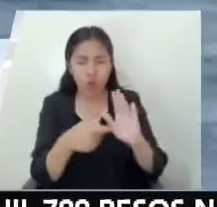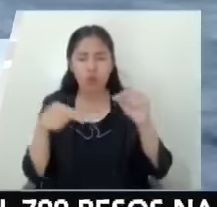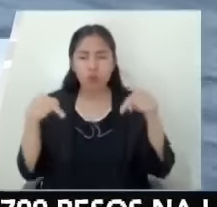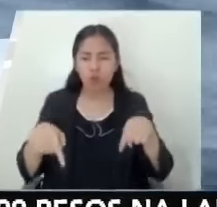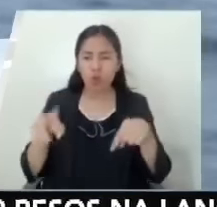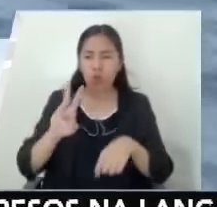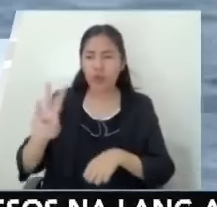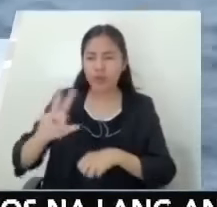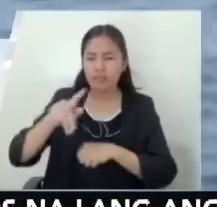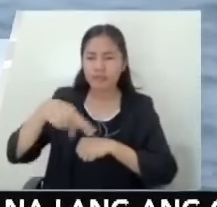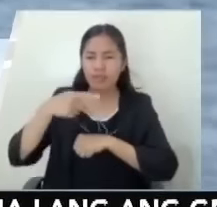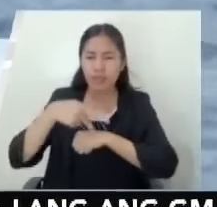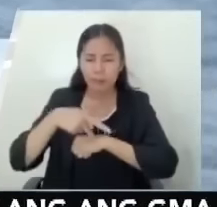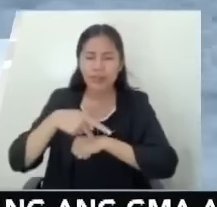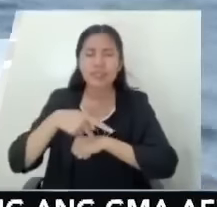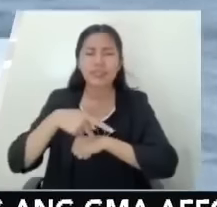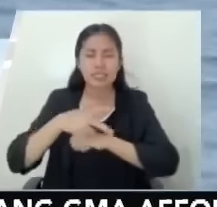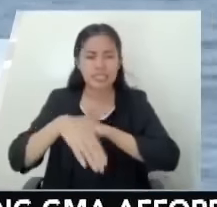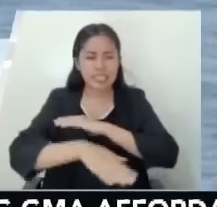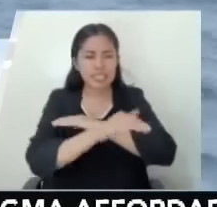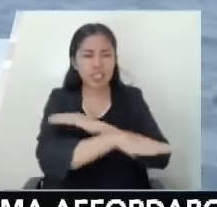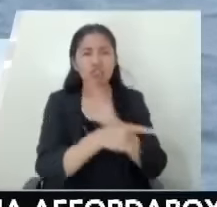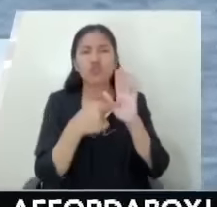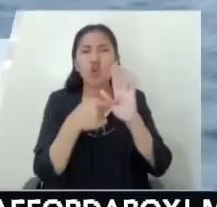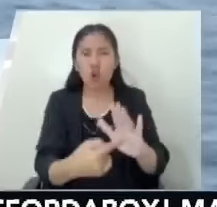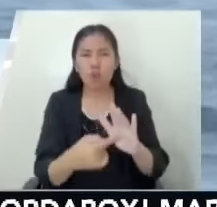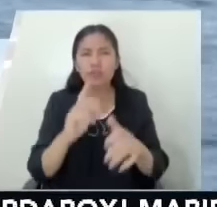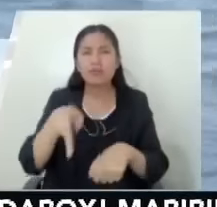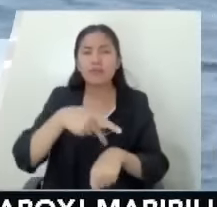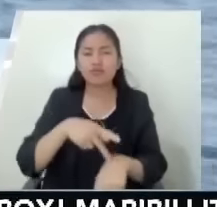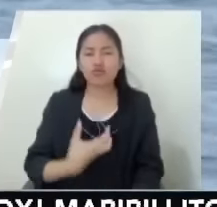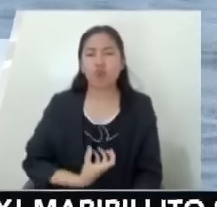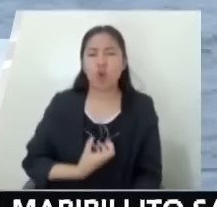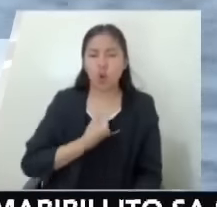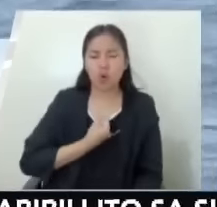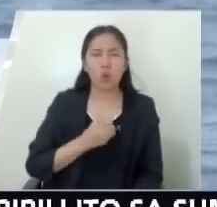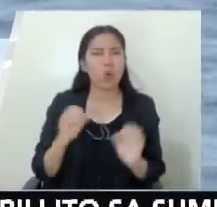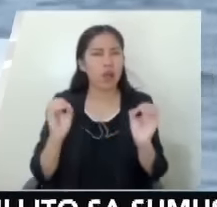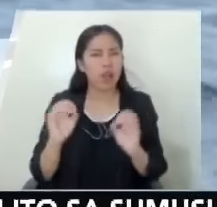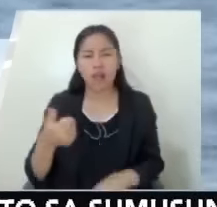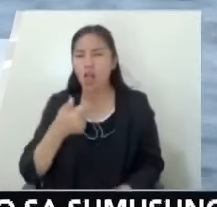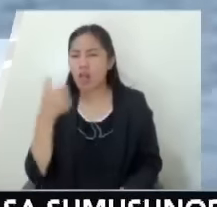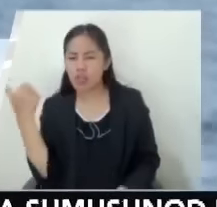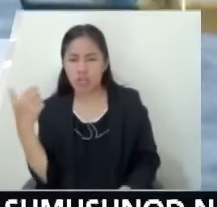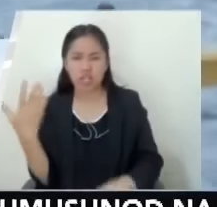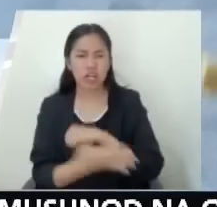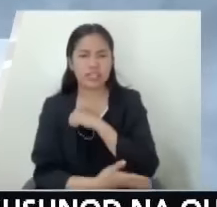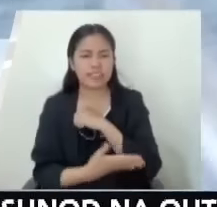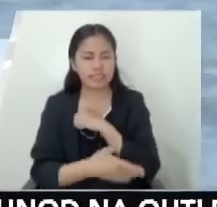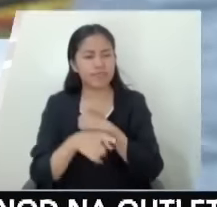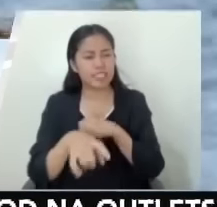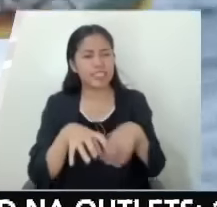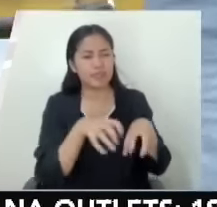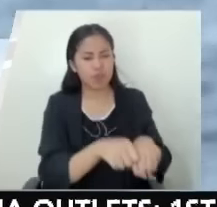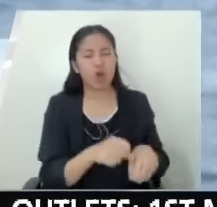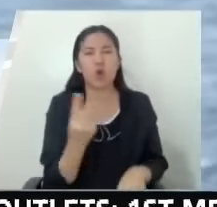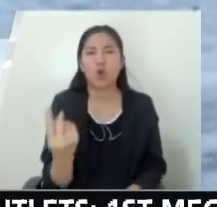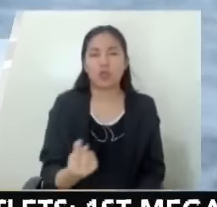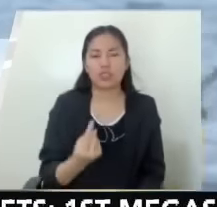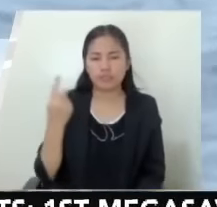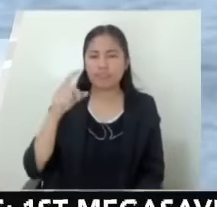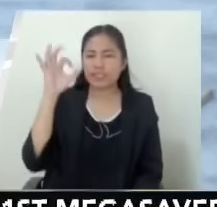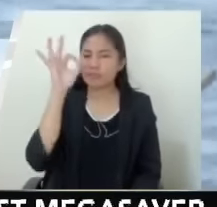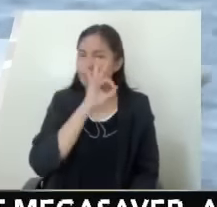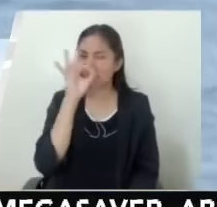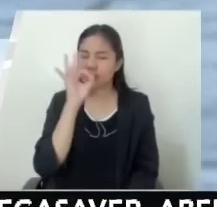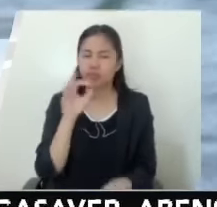Sea ay sa Pilipinas at walang ibang pwedeng makinabang ng mga yamang dagat ito kundi ang mga Pilipino. Tulad ng